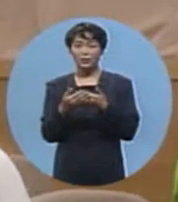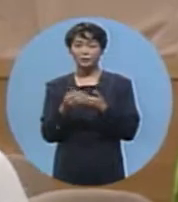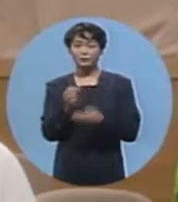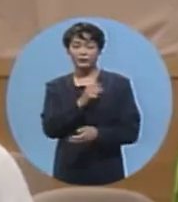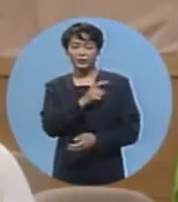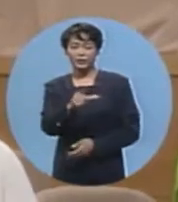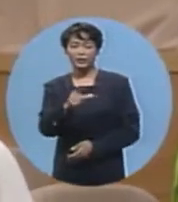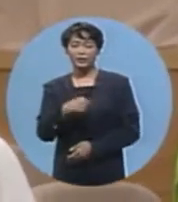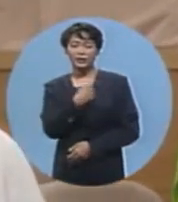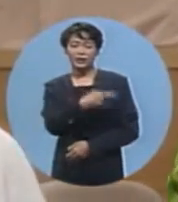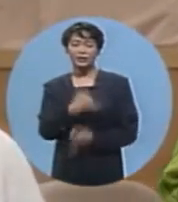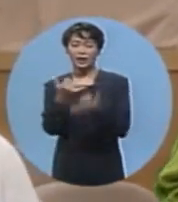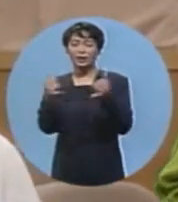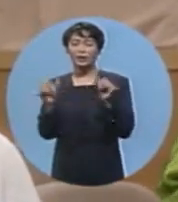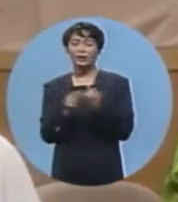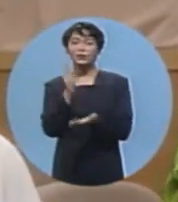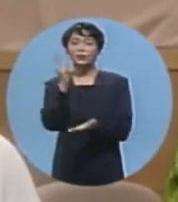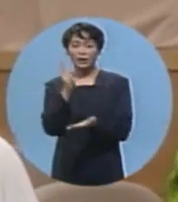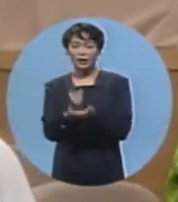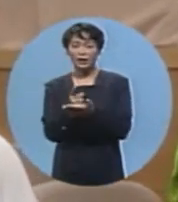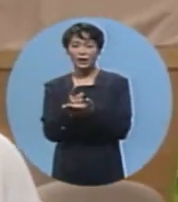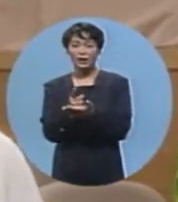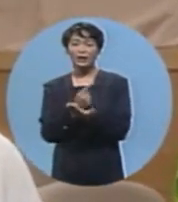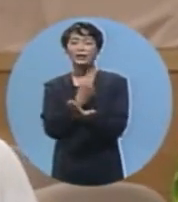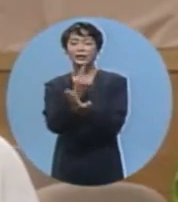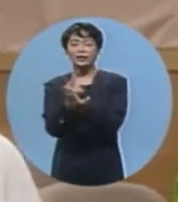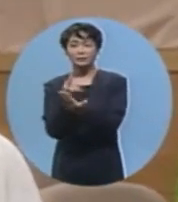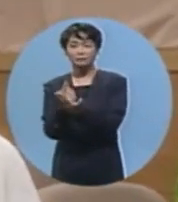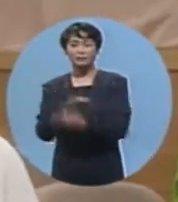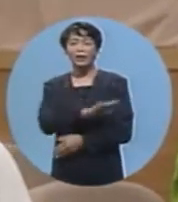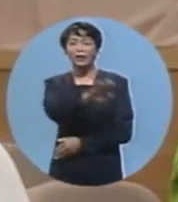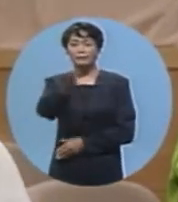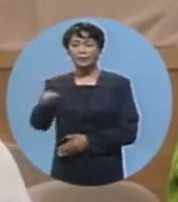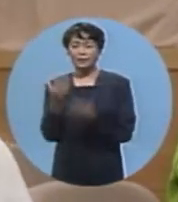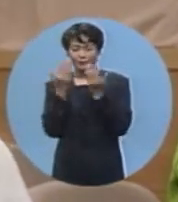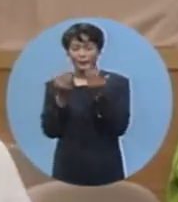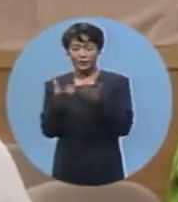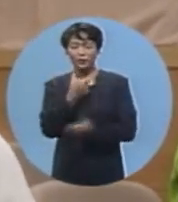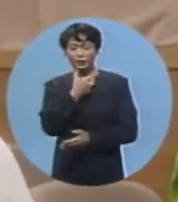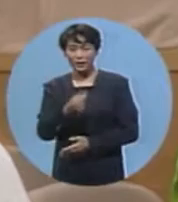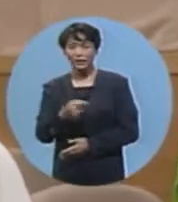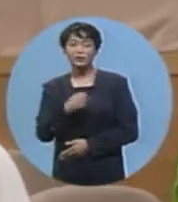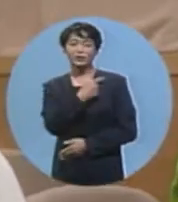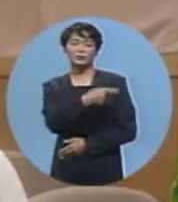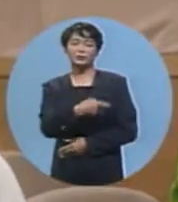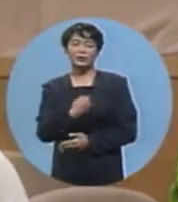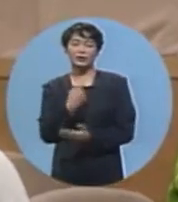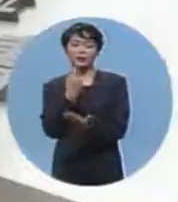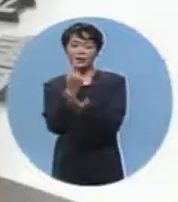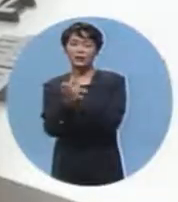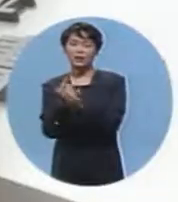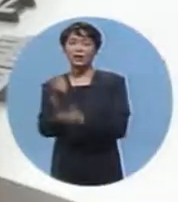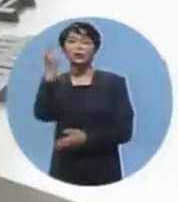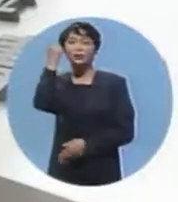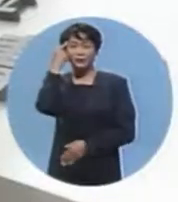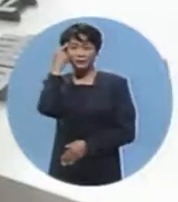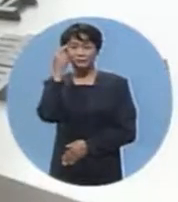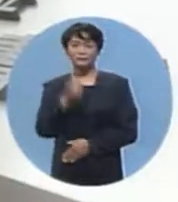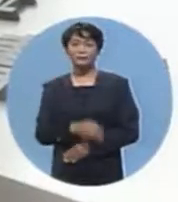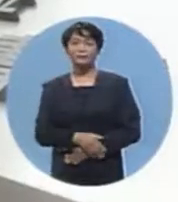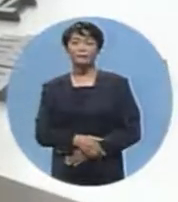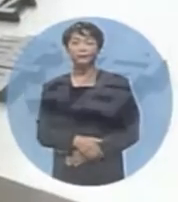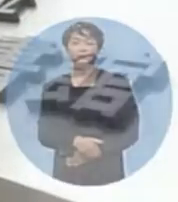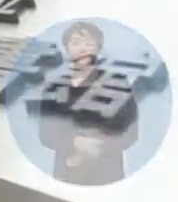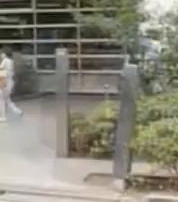だけが来てるっていう感じがして、みんな勉強したいっていう意思を持って来てるなっていう気がすごいします。